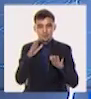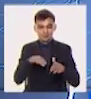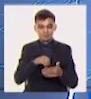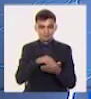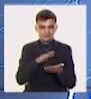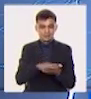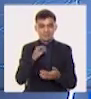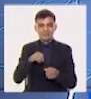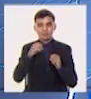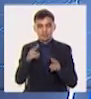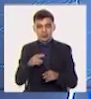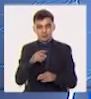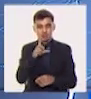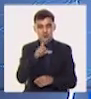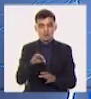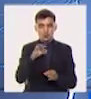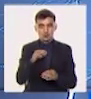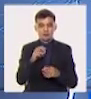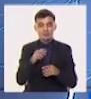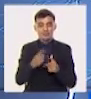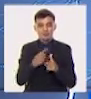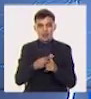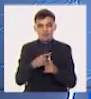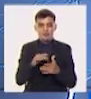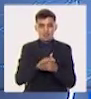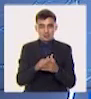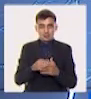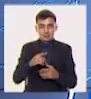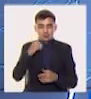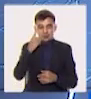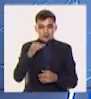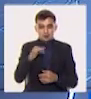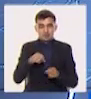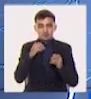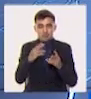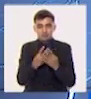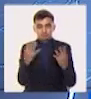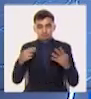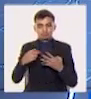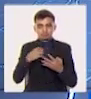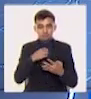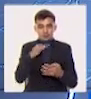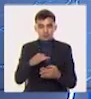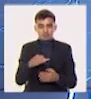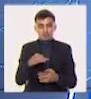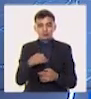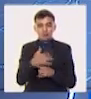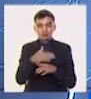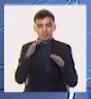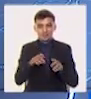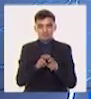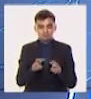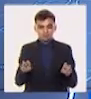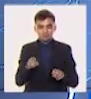орталықтың арнайы маманы есімдерін атып шақырған сәтте арнайы қоршаудан өтіп есік алдындағы орындықтарға жайғасады екен.